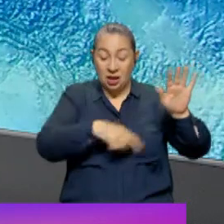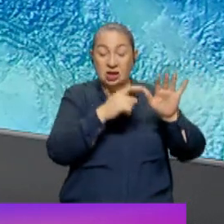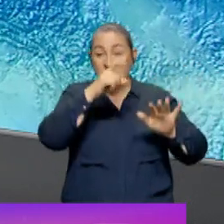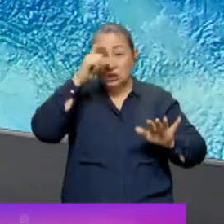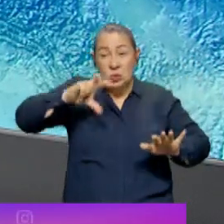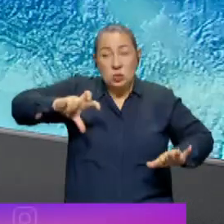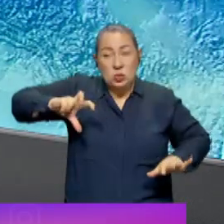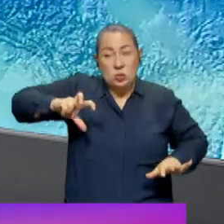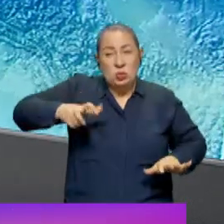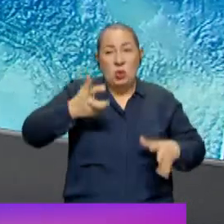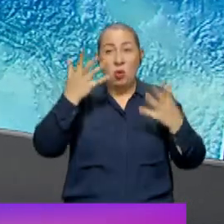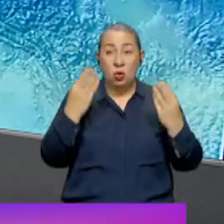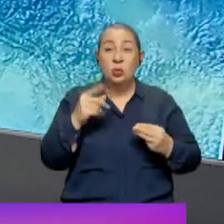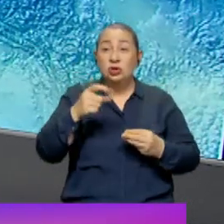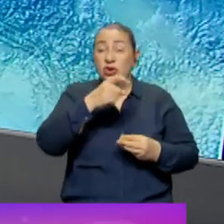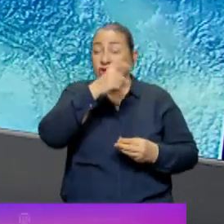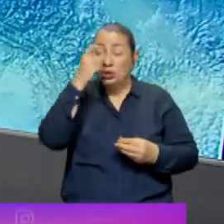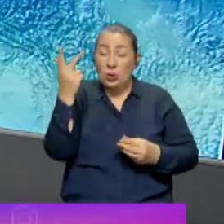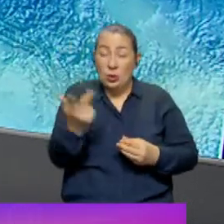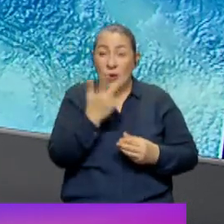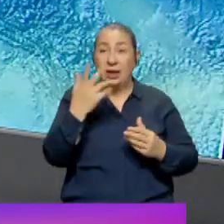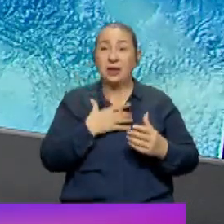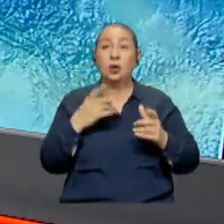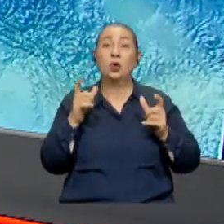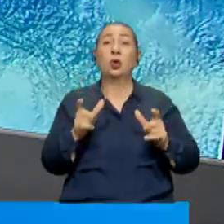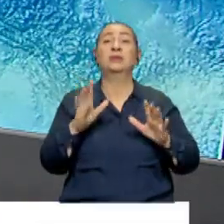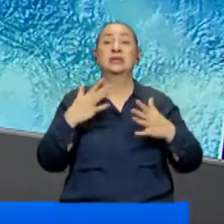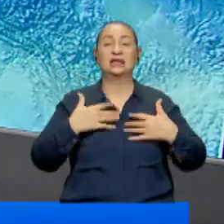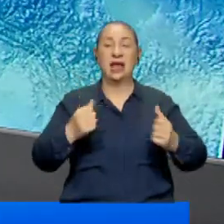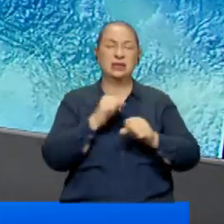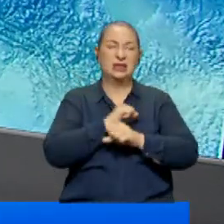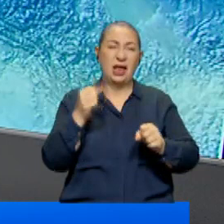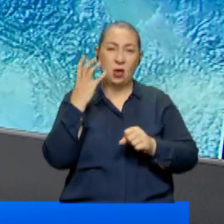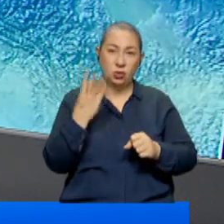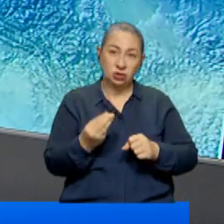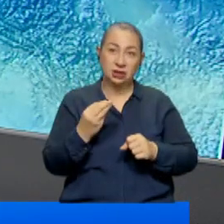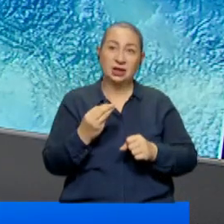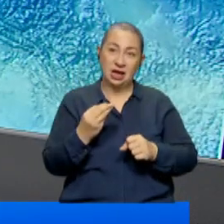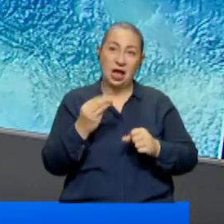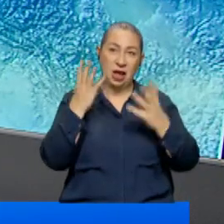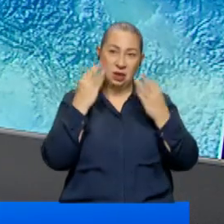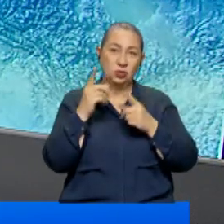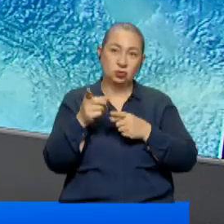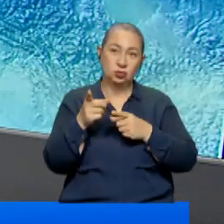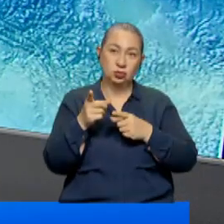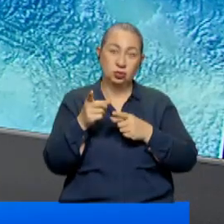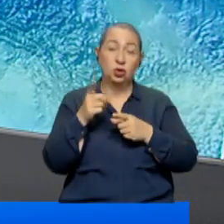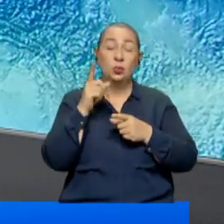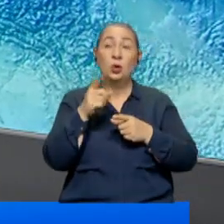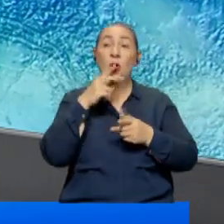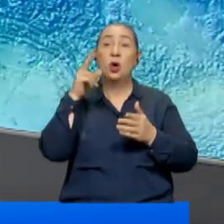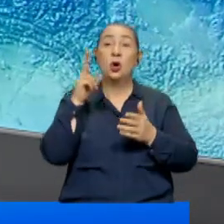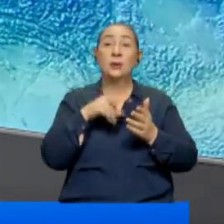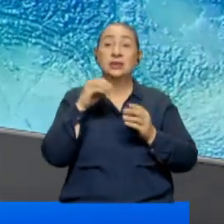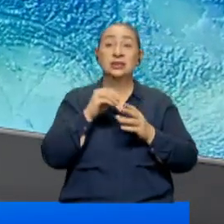normallerin çok üzerinde olduğunu ve bu sıcaklıklardan kendimizi korumazsak sağlığımızın tehdit altına girebileceğini anlıyoruz. Bunu okumak